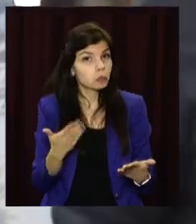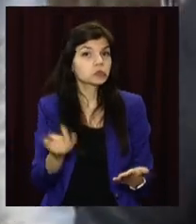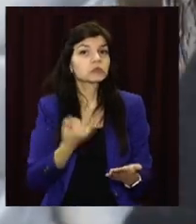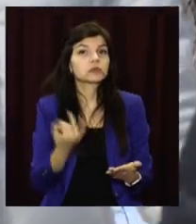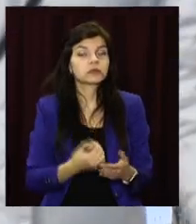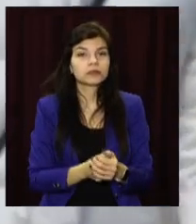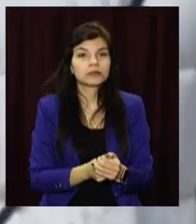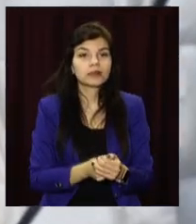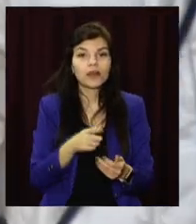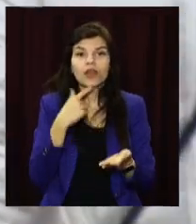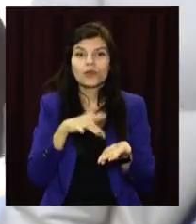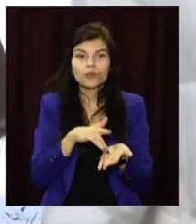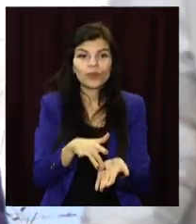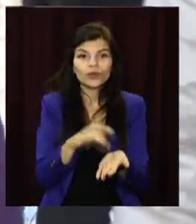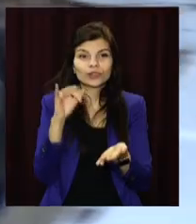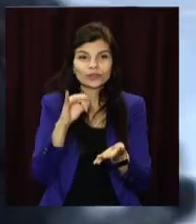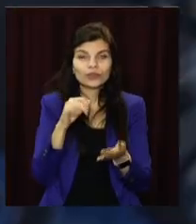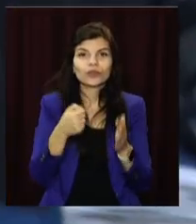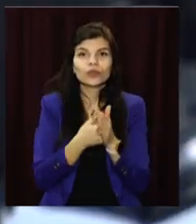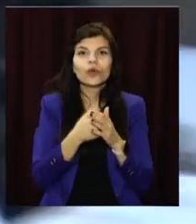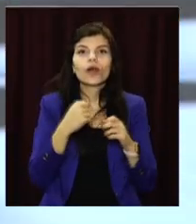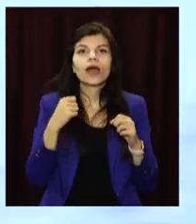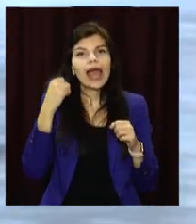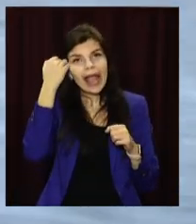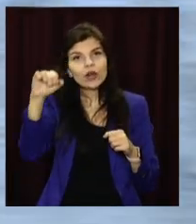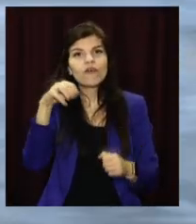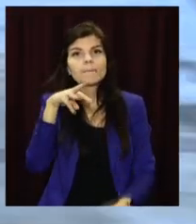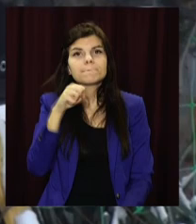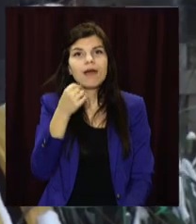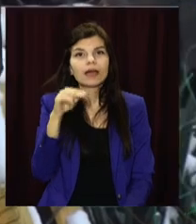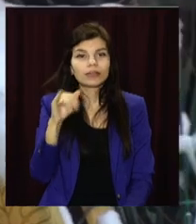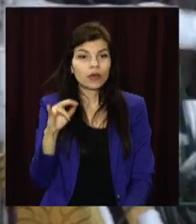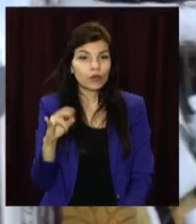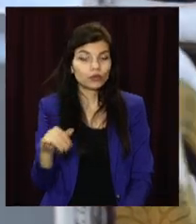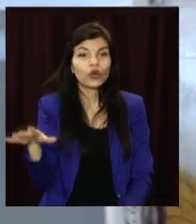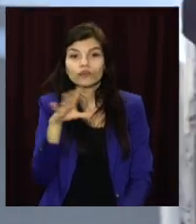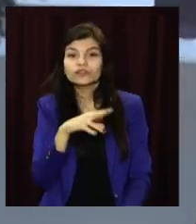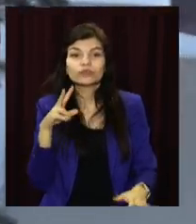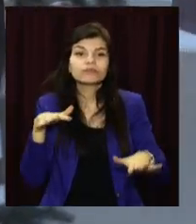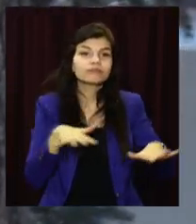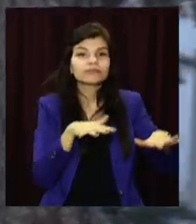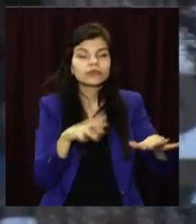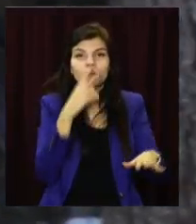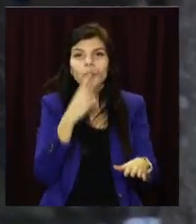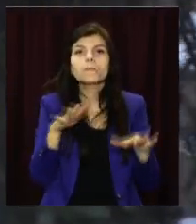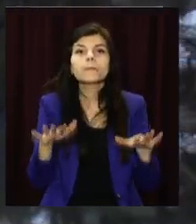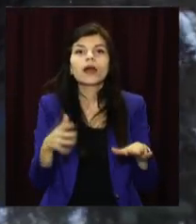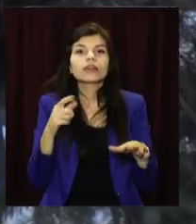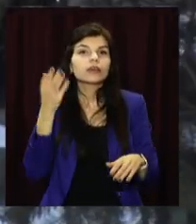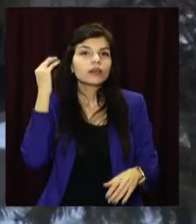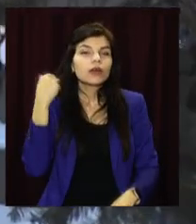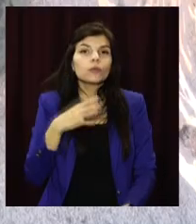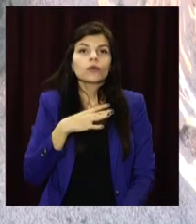Дніпра, завершилася на площі Героїв Майдану. Усі, хто до неї долучився, побачили місце, де колись розташовувався старий губернаторський палац,